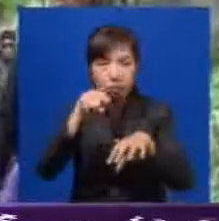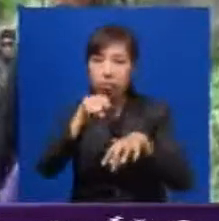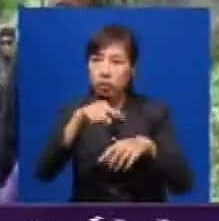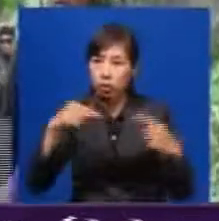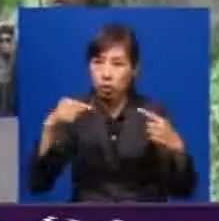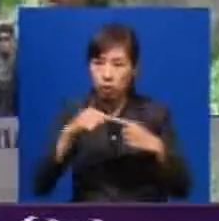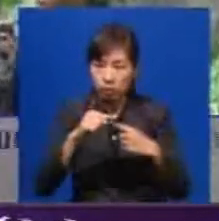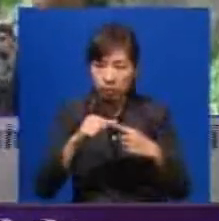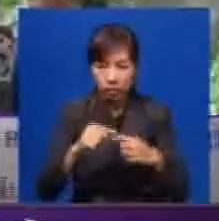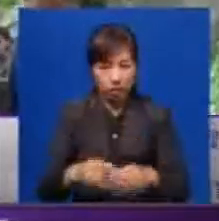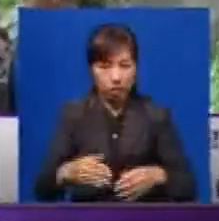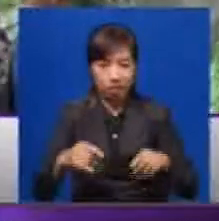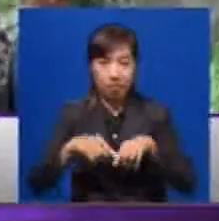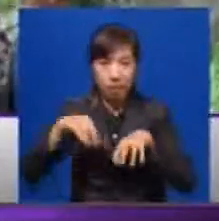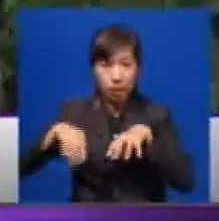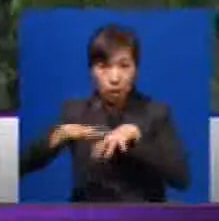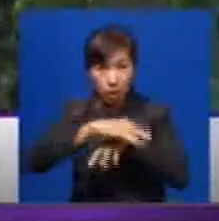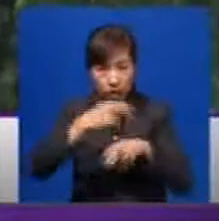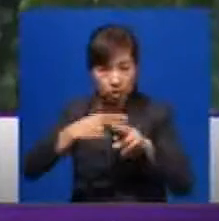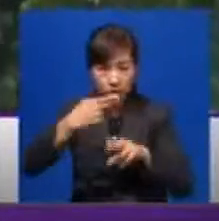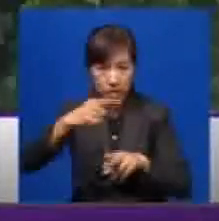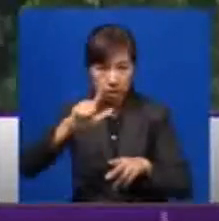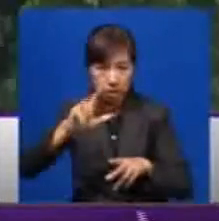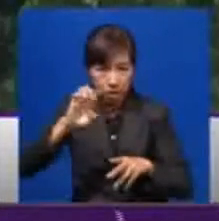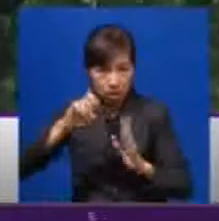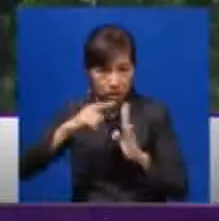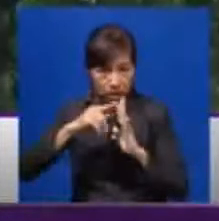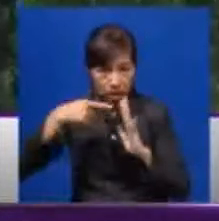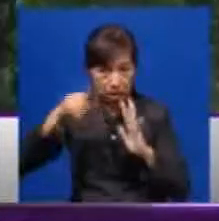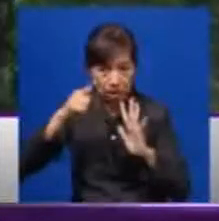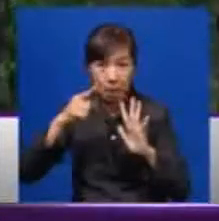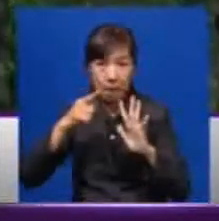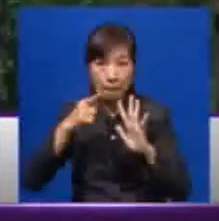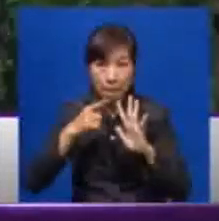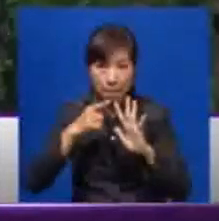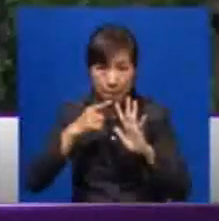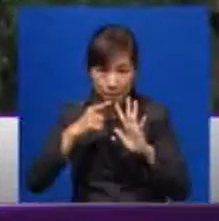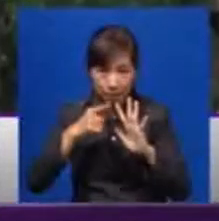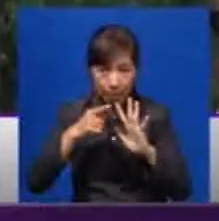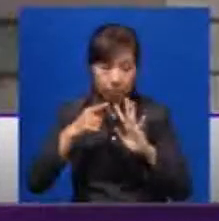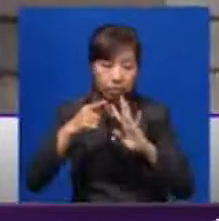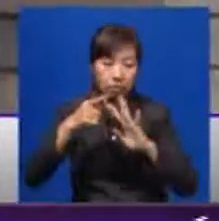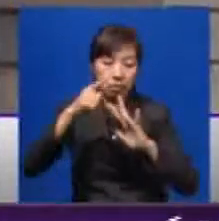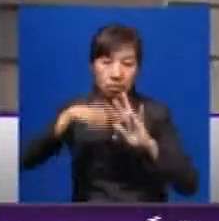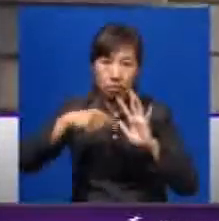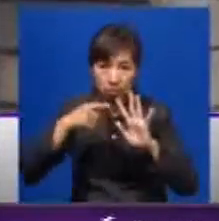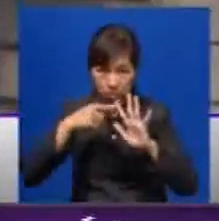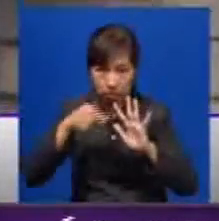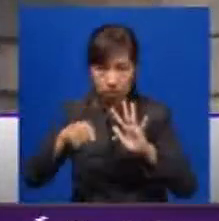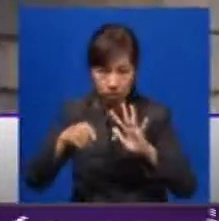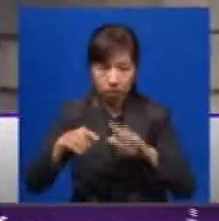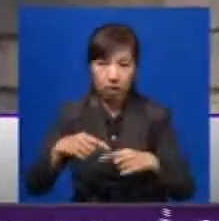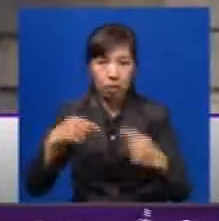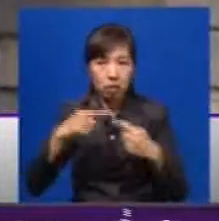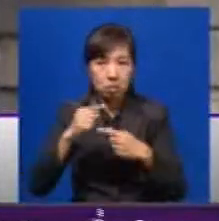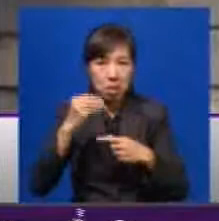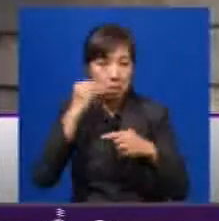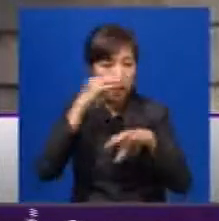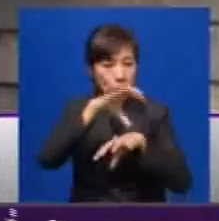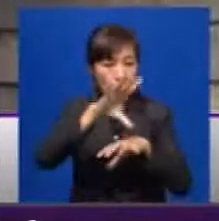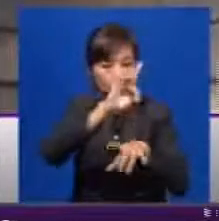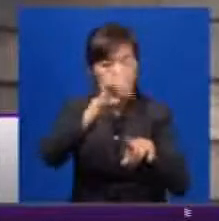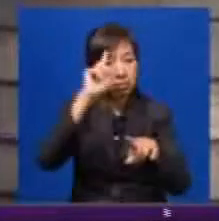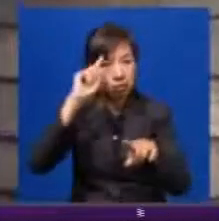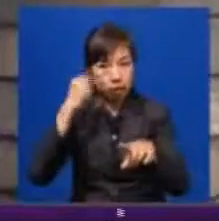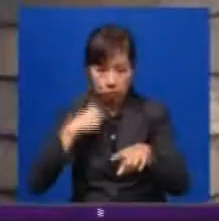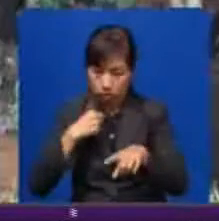ตะรุเตาบนเกาะหลีเป๊ะทางทิศตะวันตกในพื้นที่หมู่ 7ตำบลเกาะสาหร่ายอำเภอเมืองจังหวัดสตูลโดยมีนายการันต์